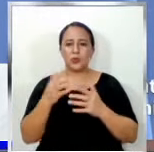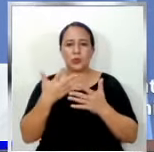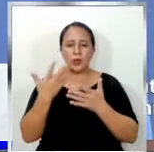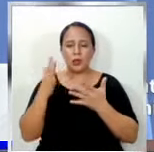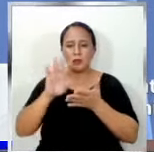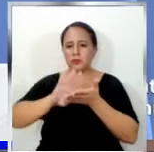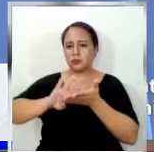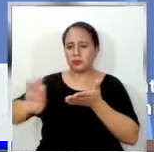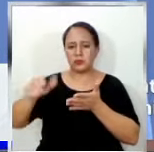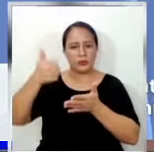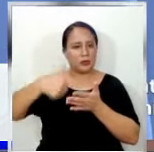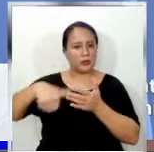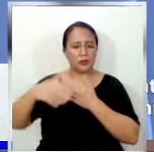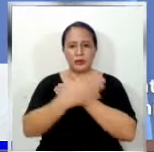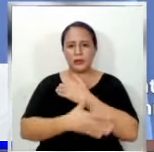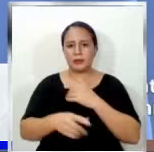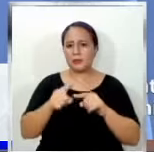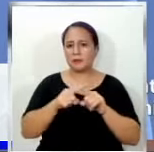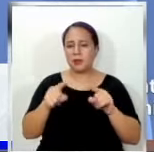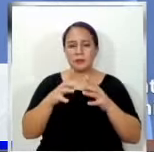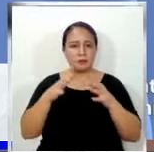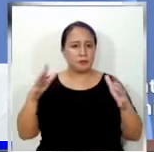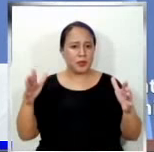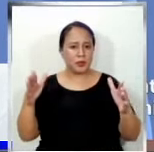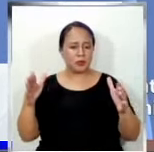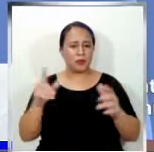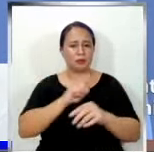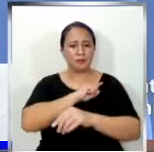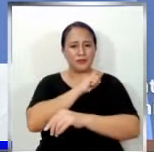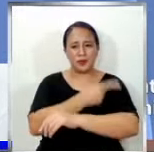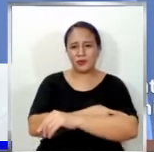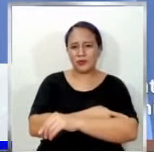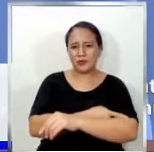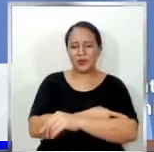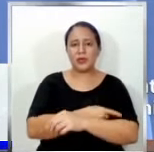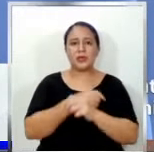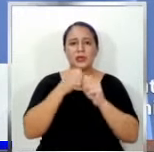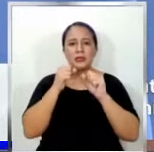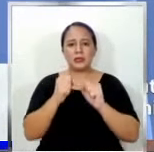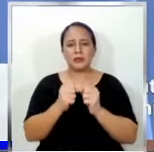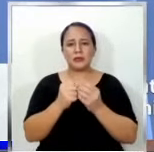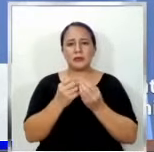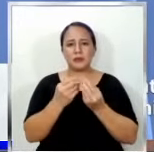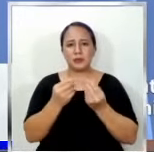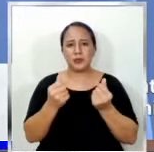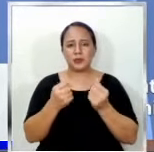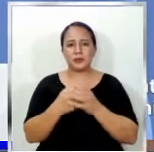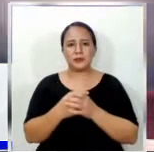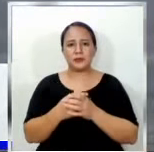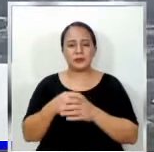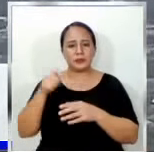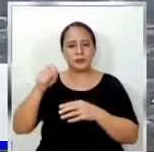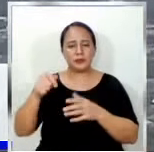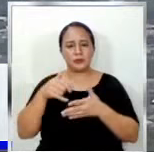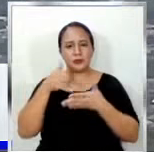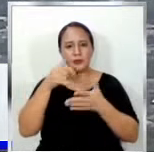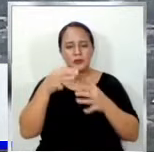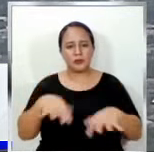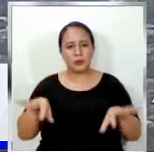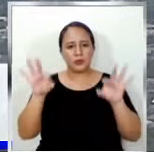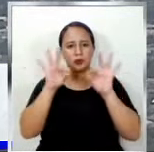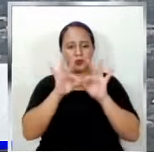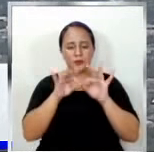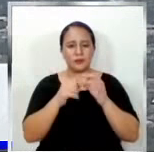country, however big and powerful, can diminish the arbitral award's importance. Nanawagan